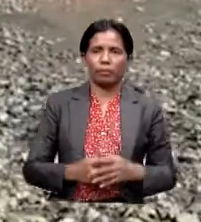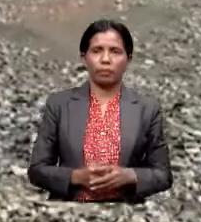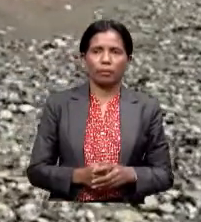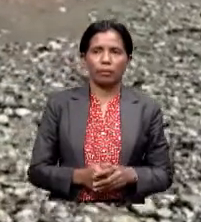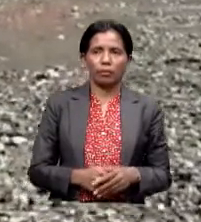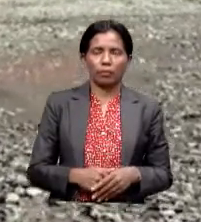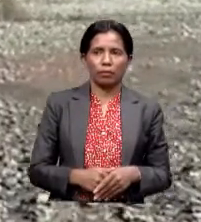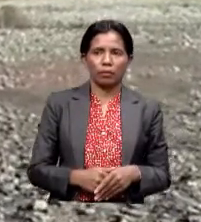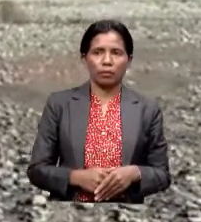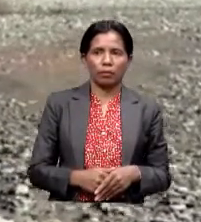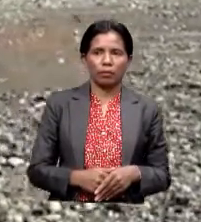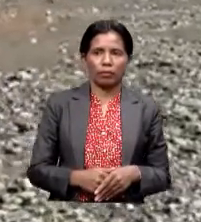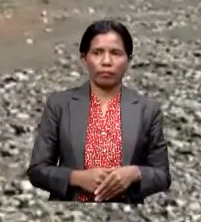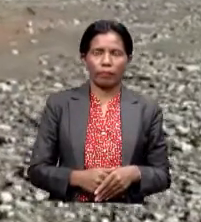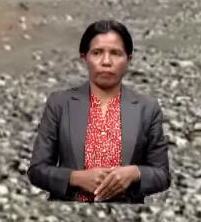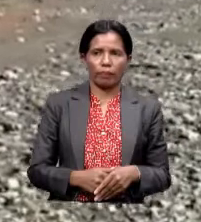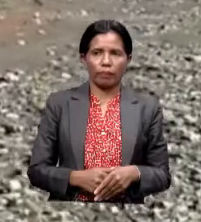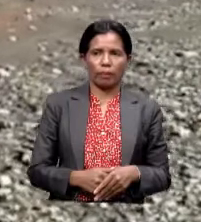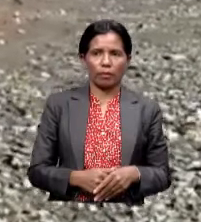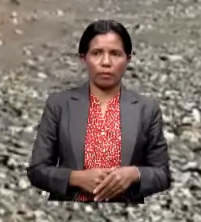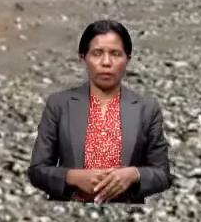Rua, termasuk SMU,